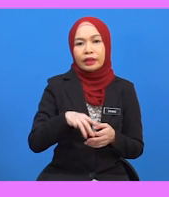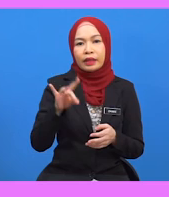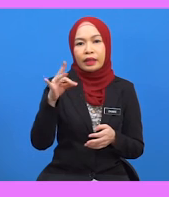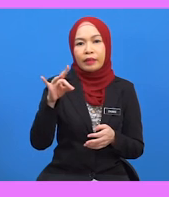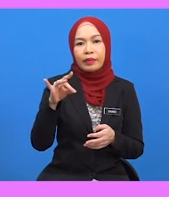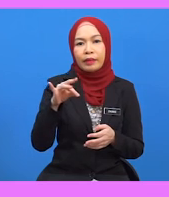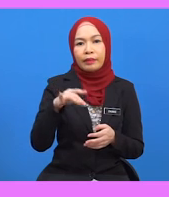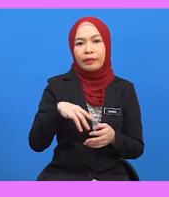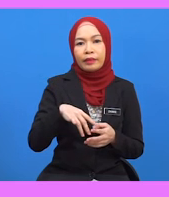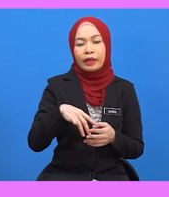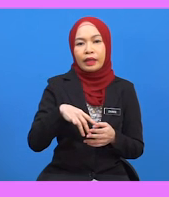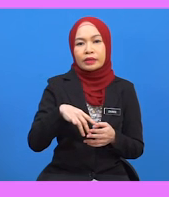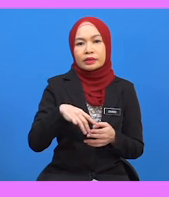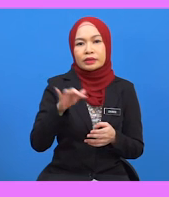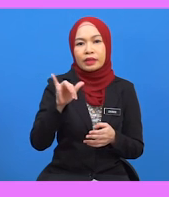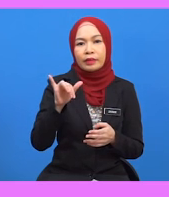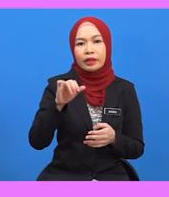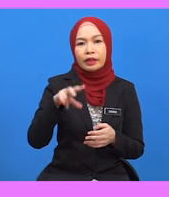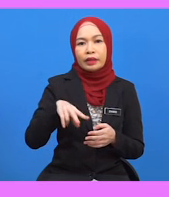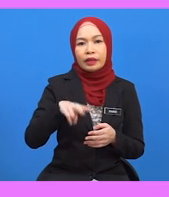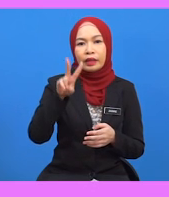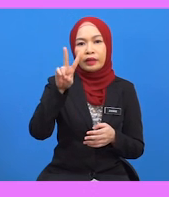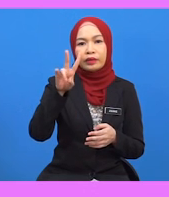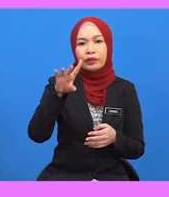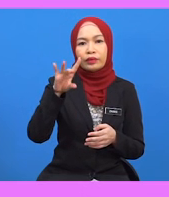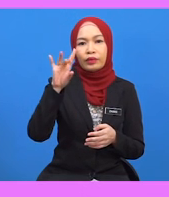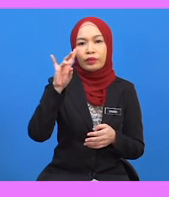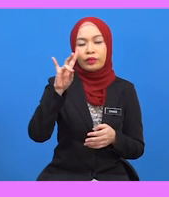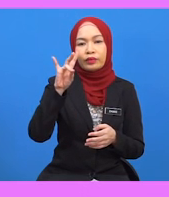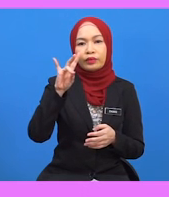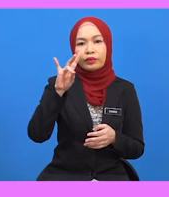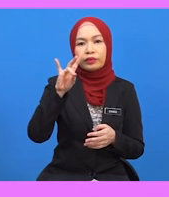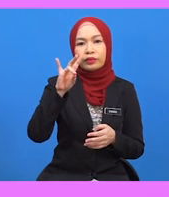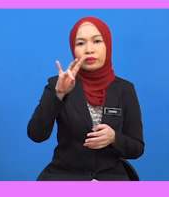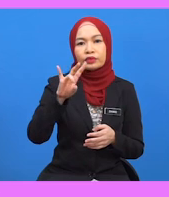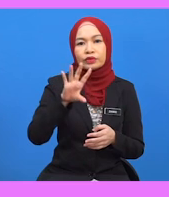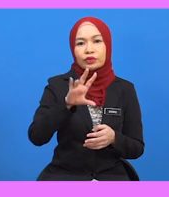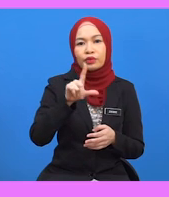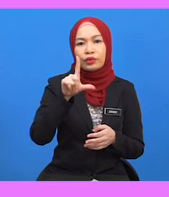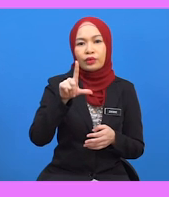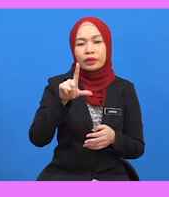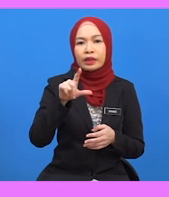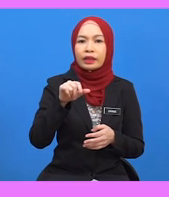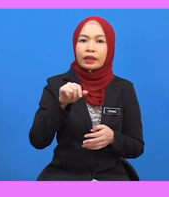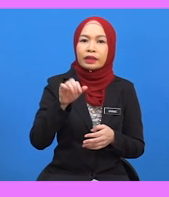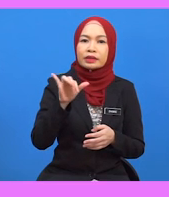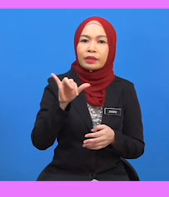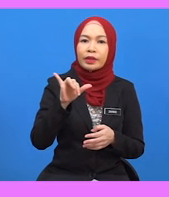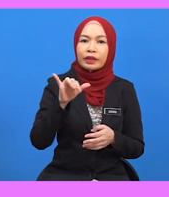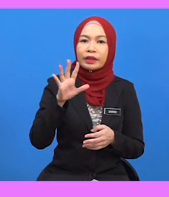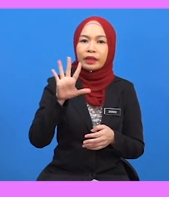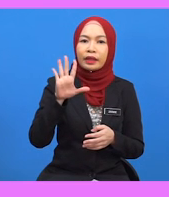L4 sama dengan 27, L5 sama dengan 15,